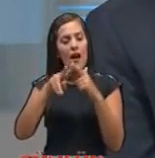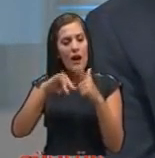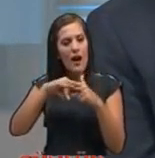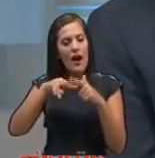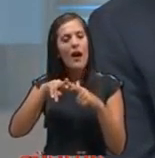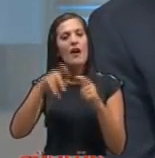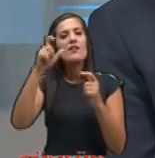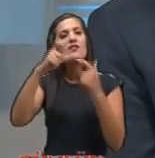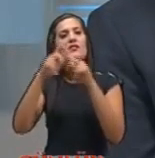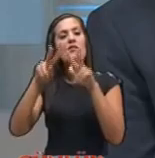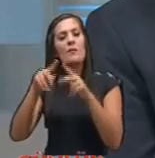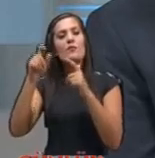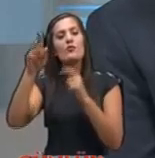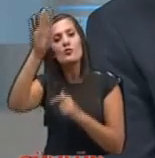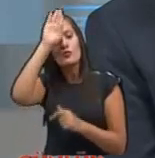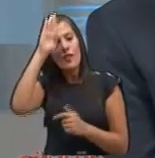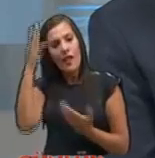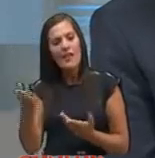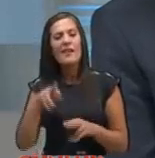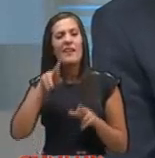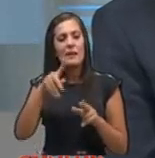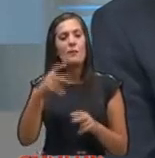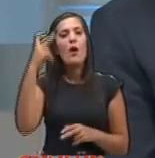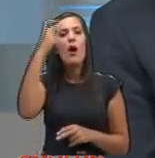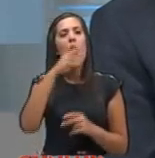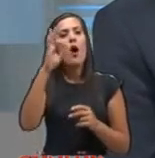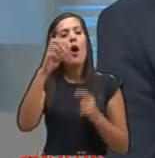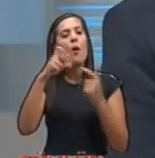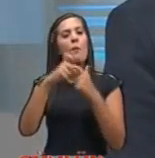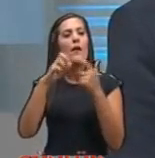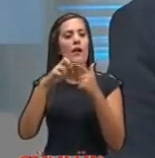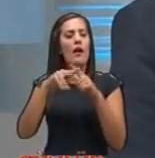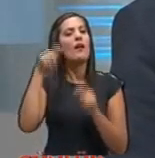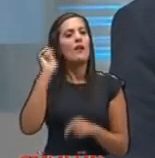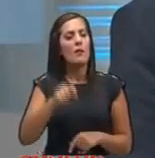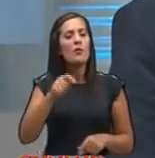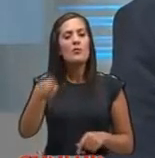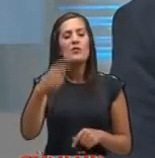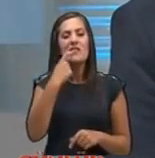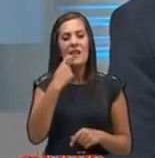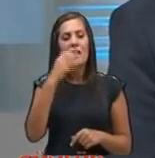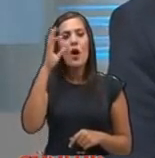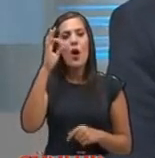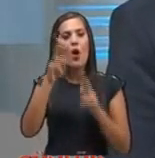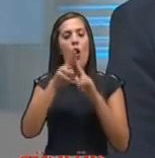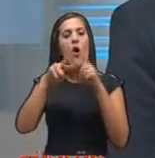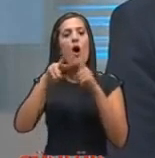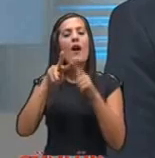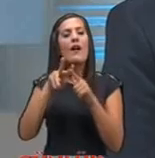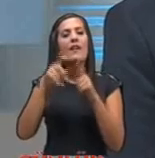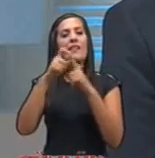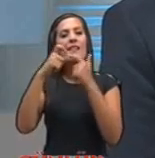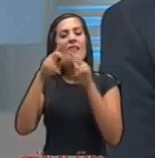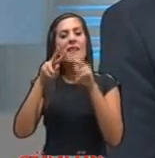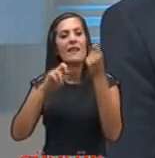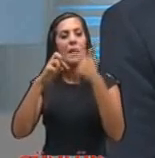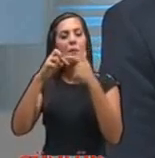Sultan gibi operalar yapmıştık. Bu senede Okan Demiriş'in Kar Yağdı